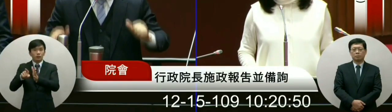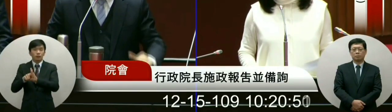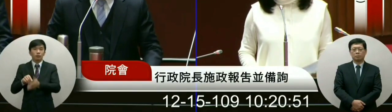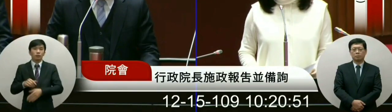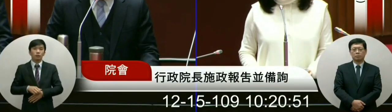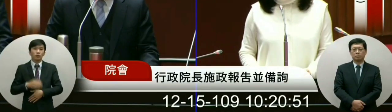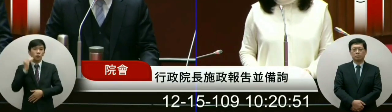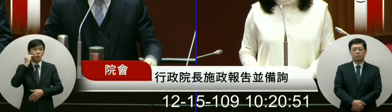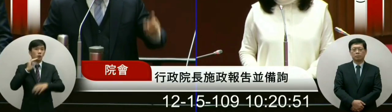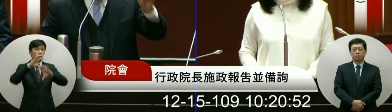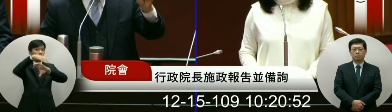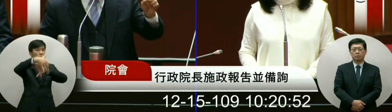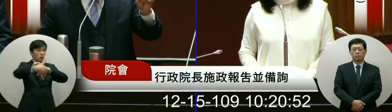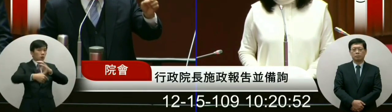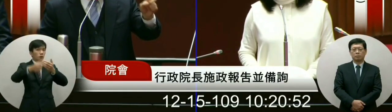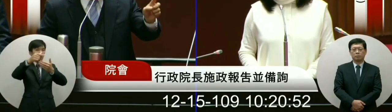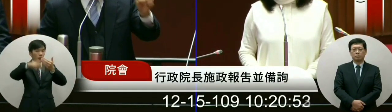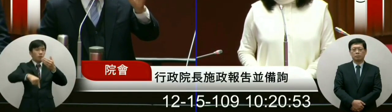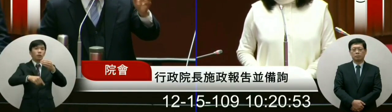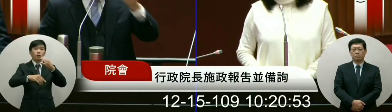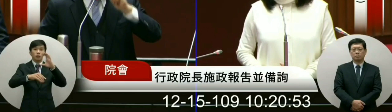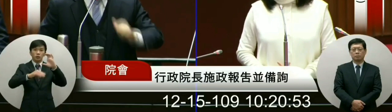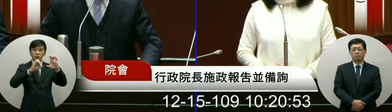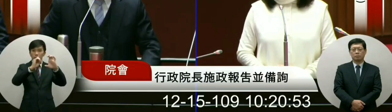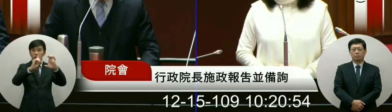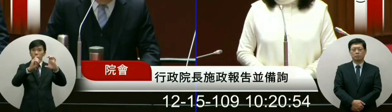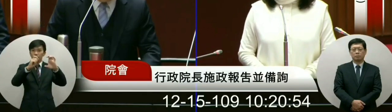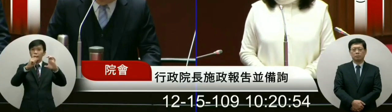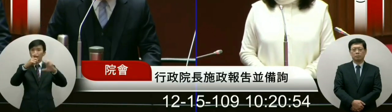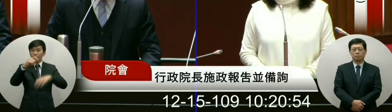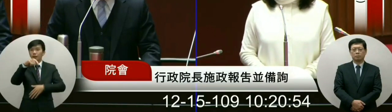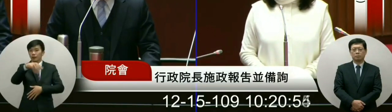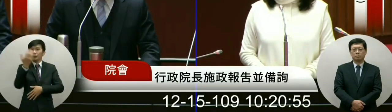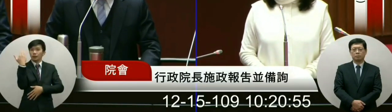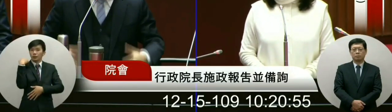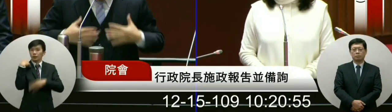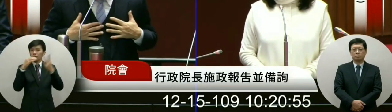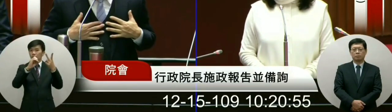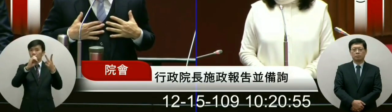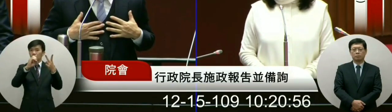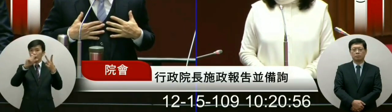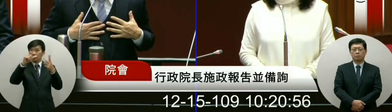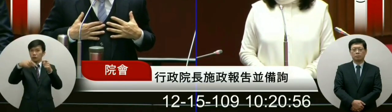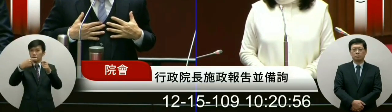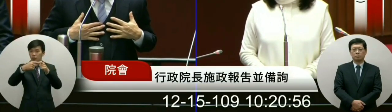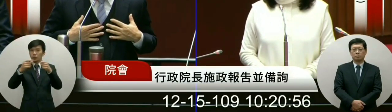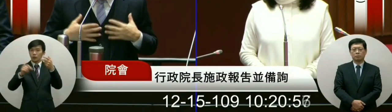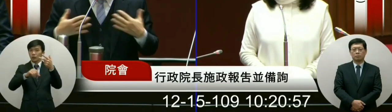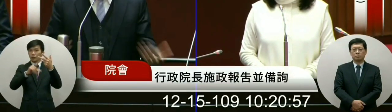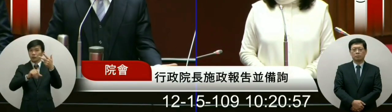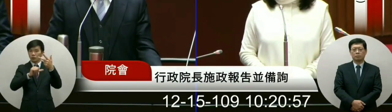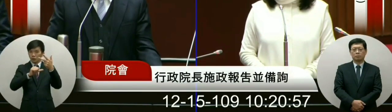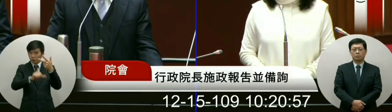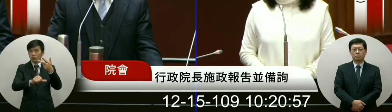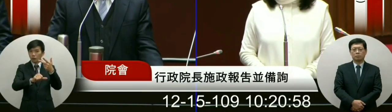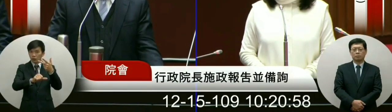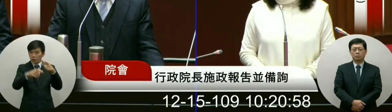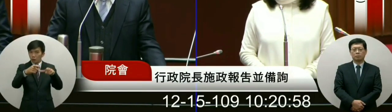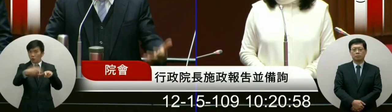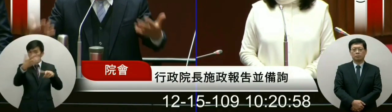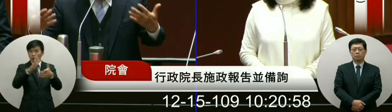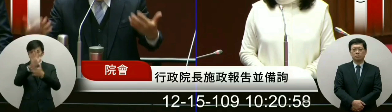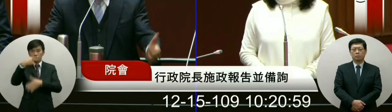标准 Codex 在2012年7月5号出来时，我在7月8号就站出来